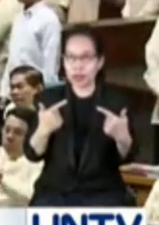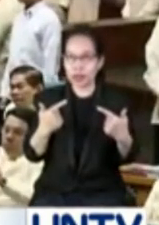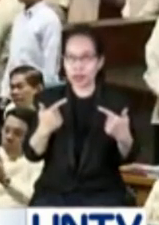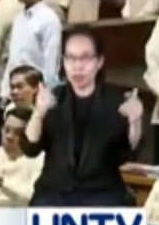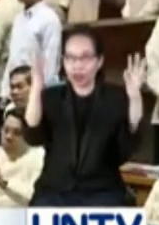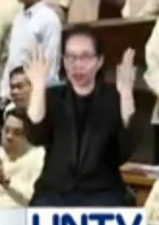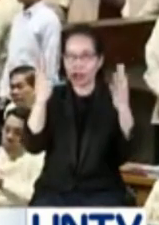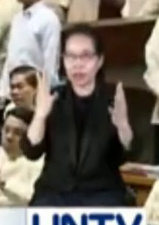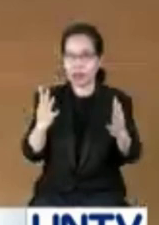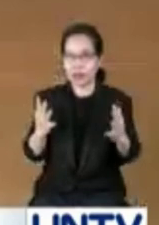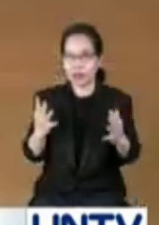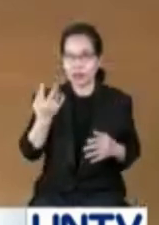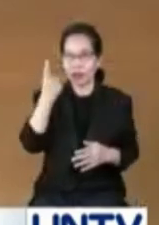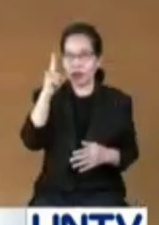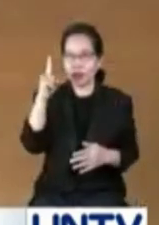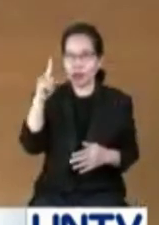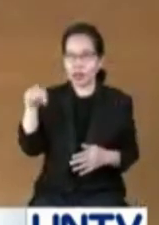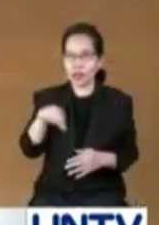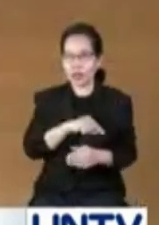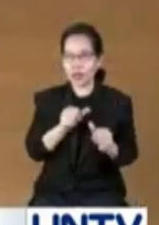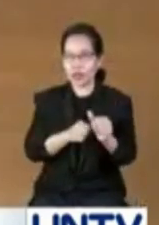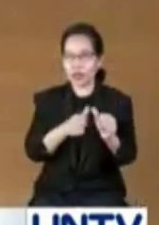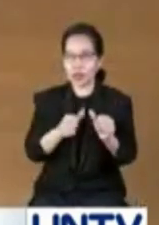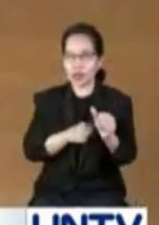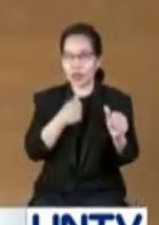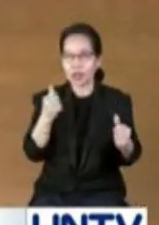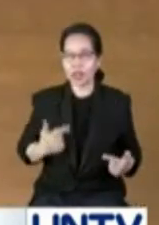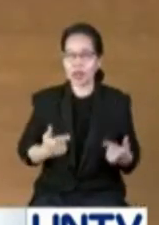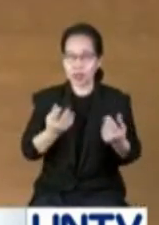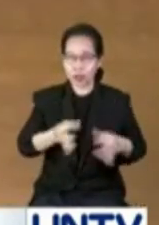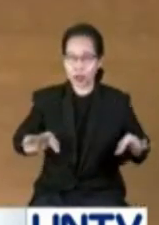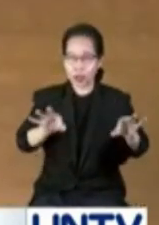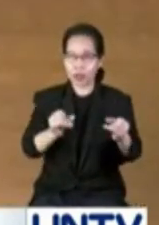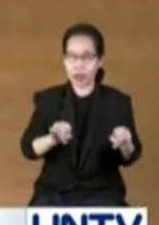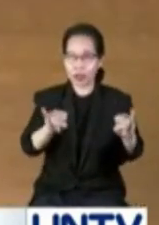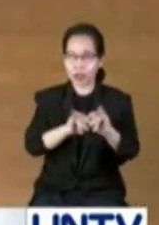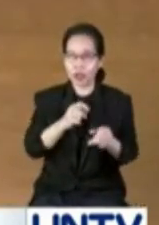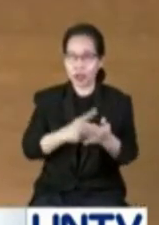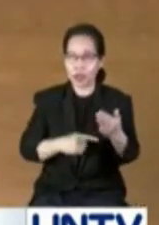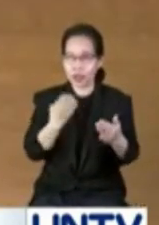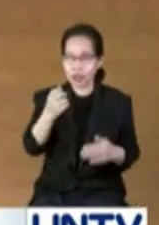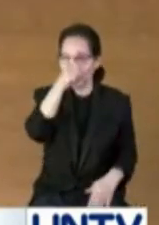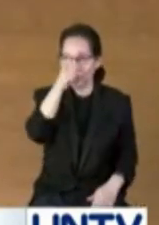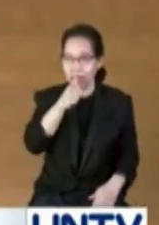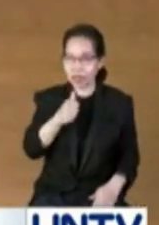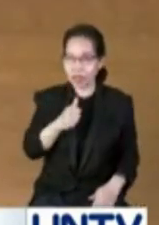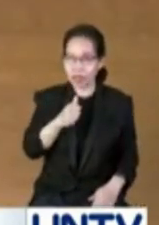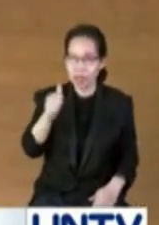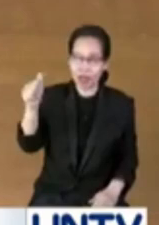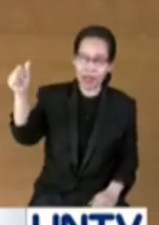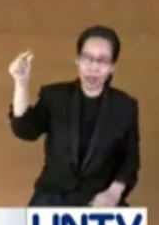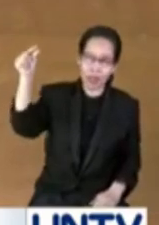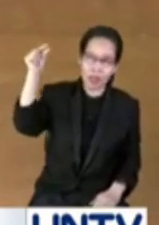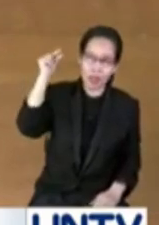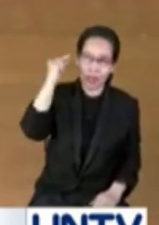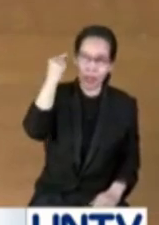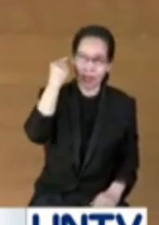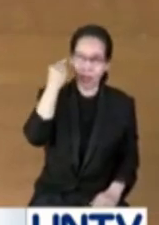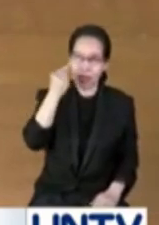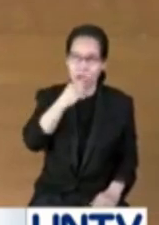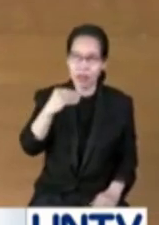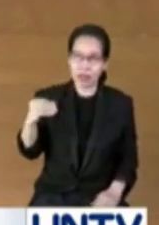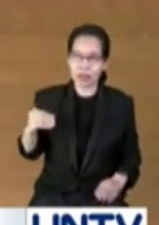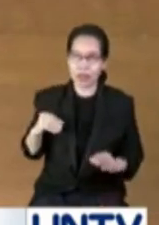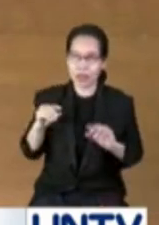Para sa atin, ang bawat buhay ay mahalaga. Ano man ang edad, kasarian, pangkat, relihiyon